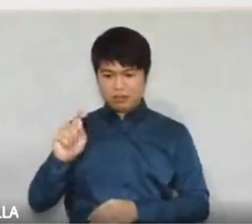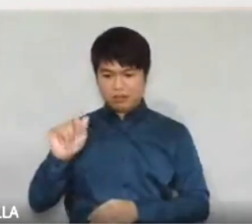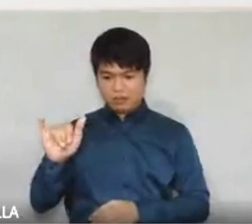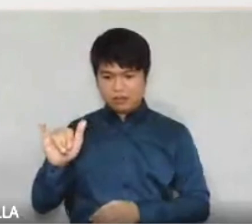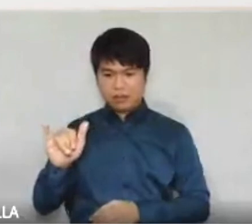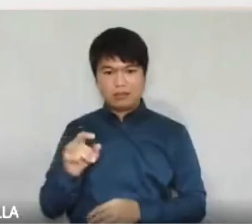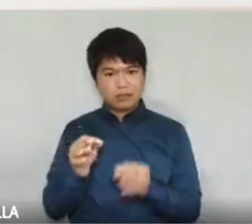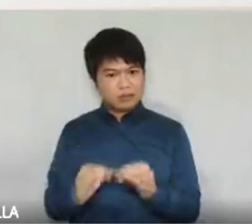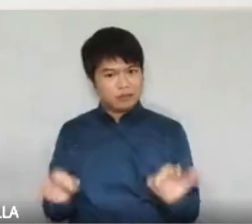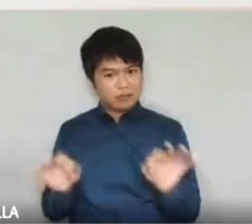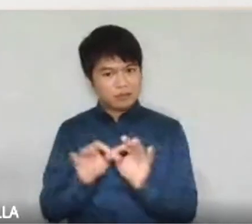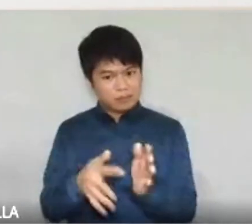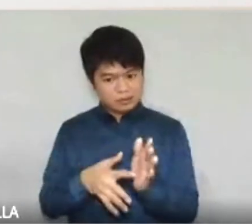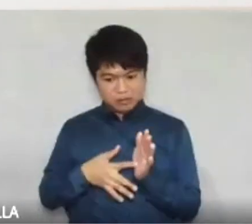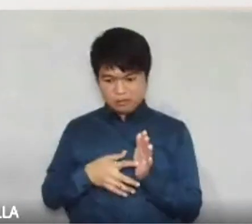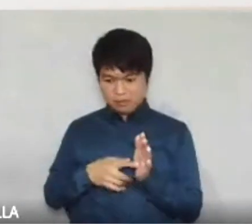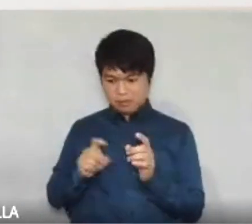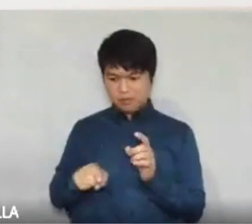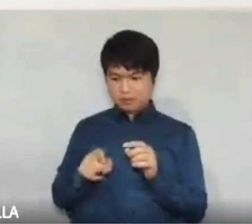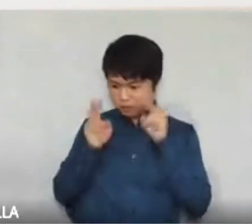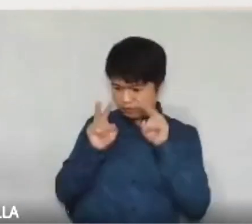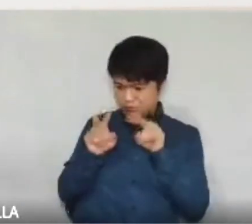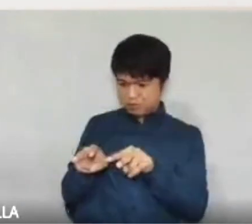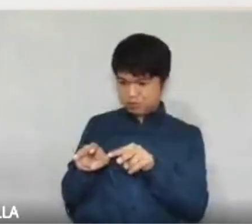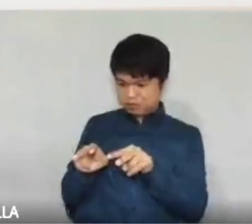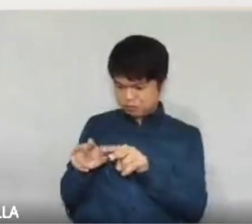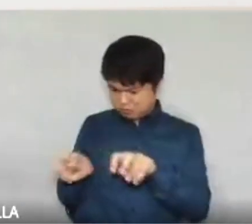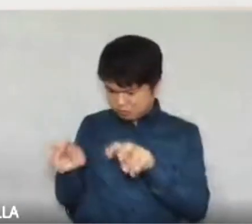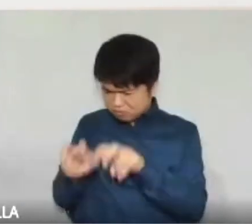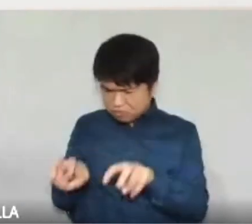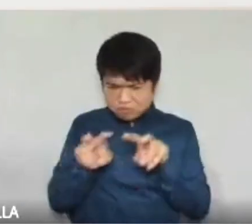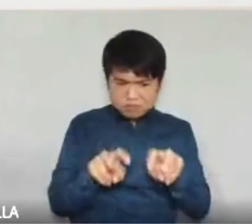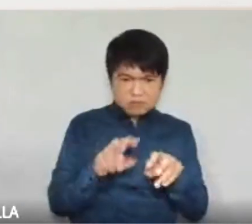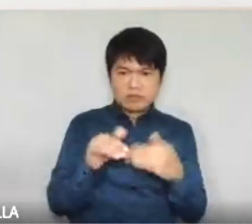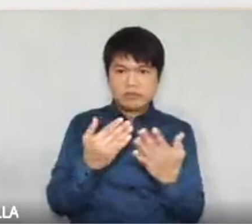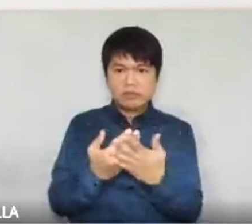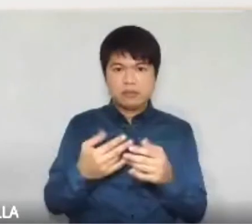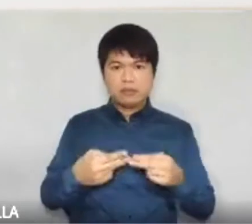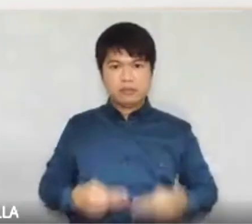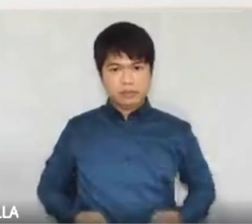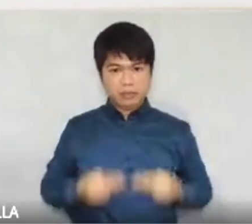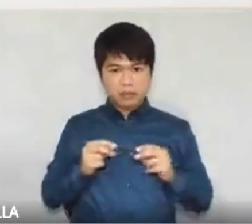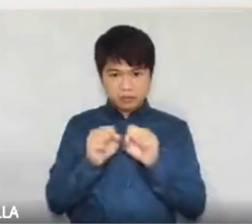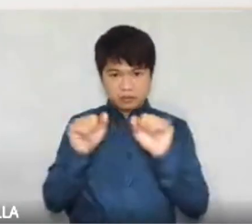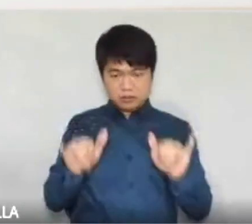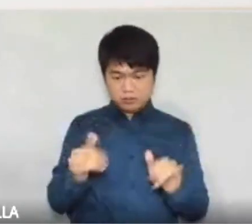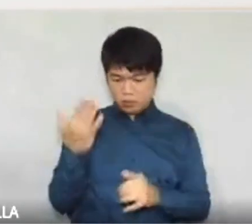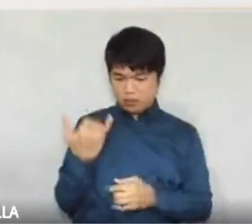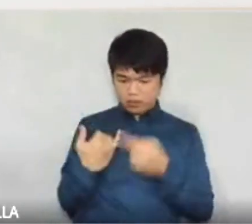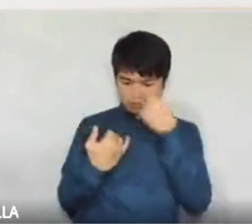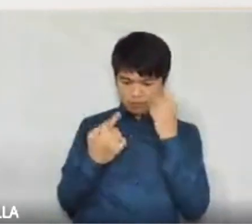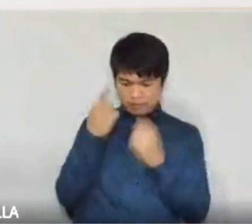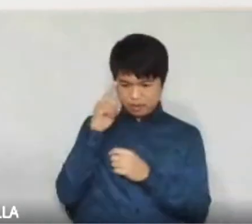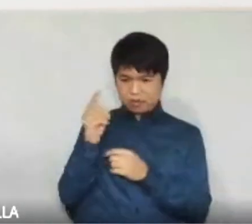kinakailangan na may tagamasid at tagasuri sa buong health system upang malaman kung ano ang